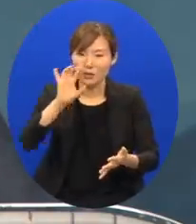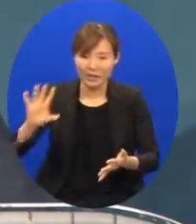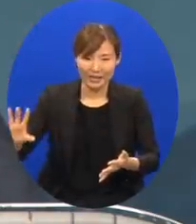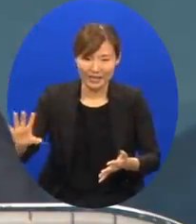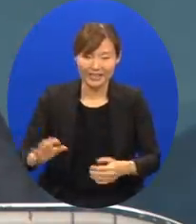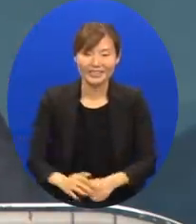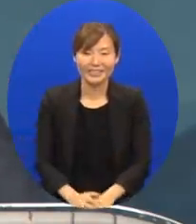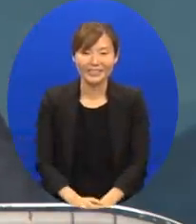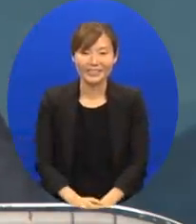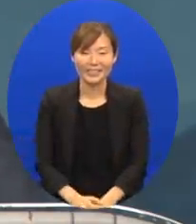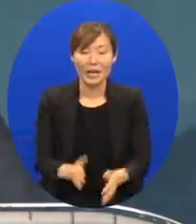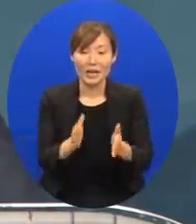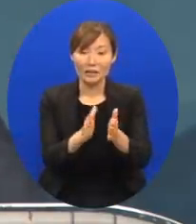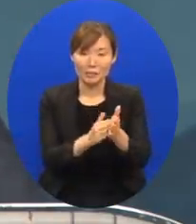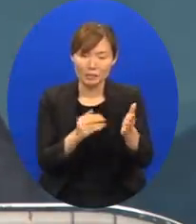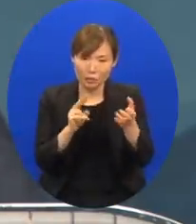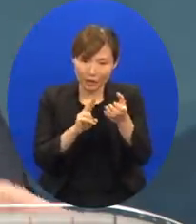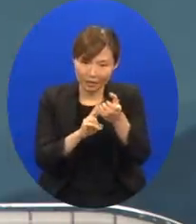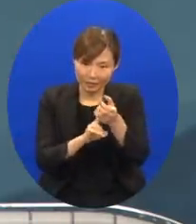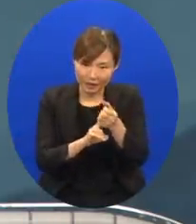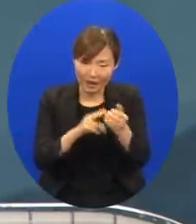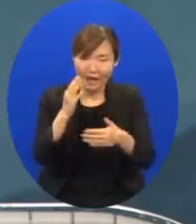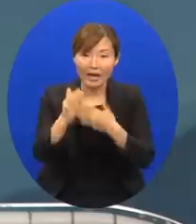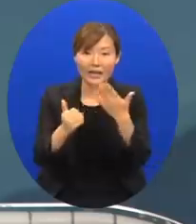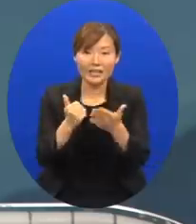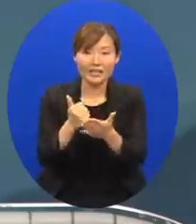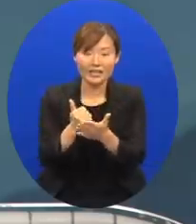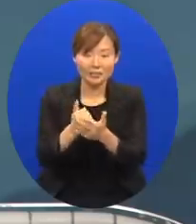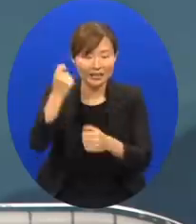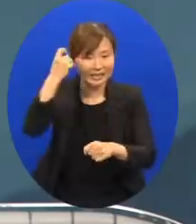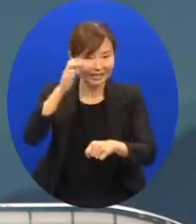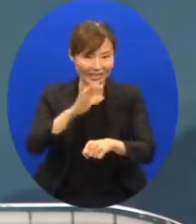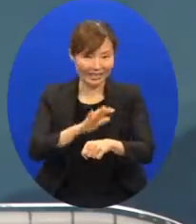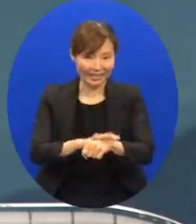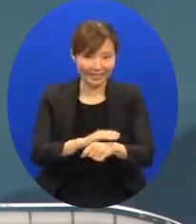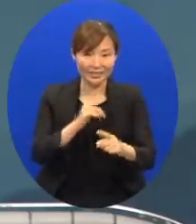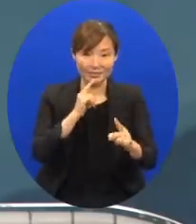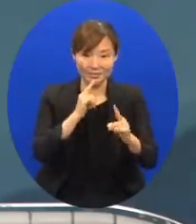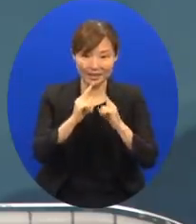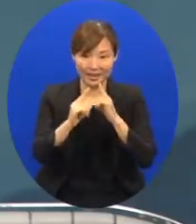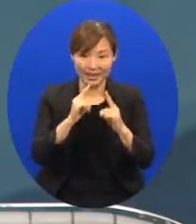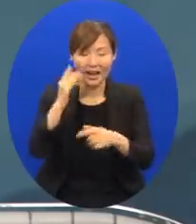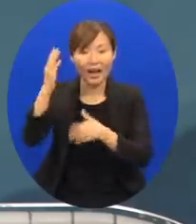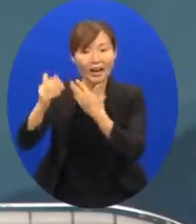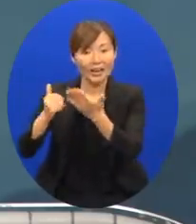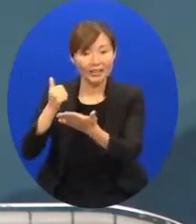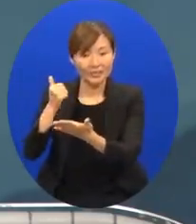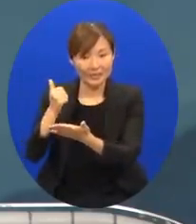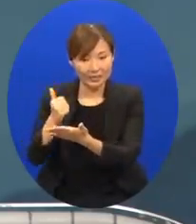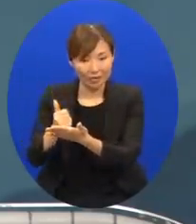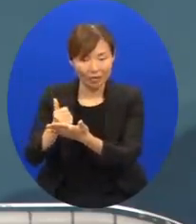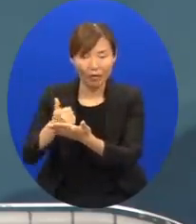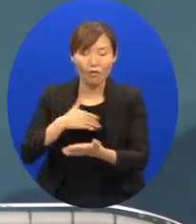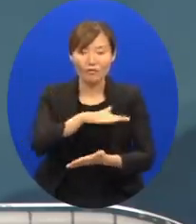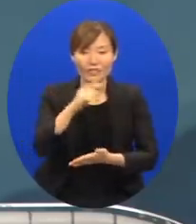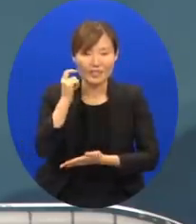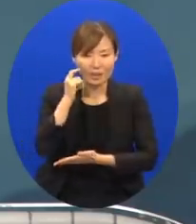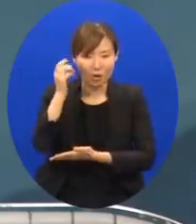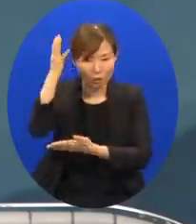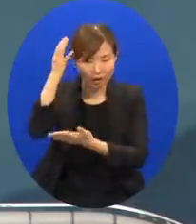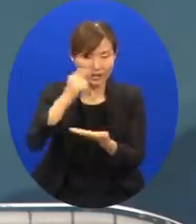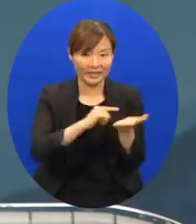비밀로 감추어져 있는 하나님의 지혜를 말합니다 그것은 하나님께서 우리를 영광스럽게